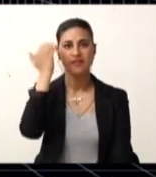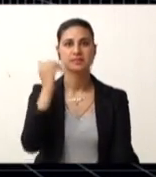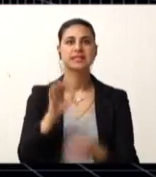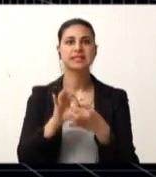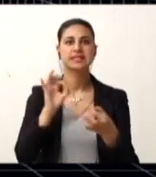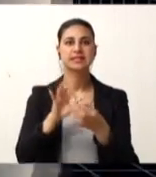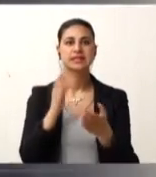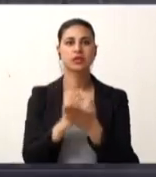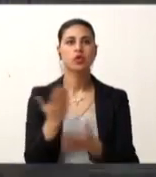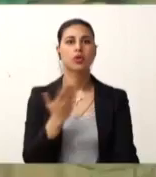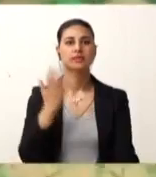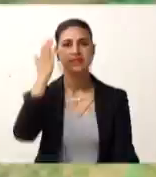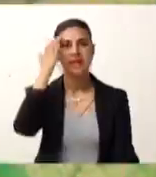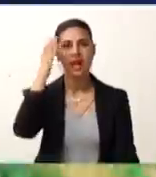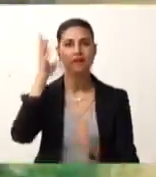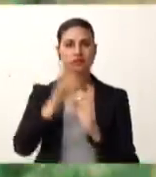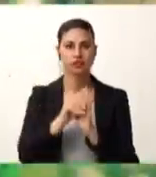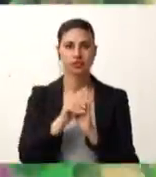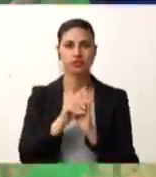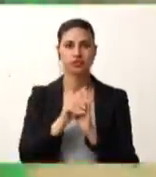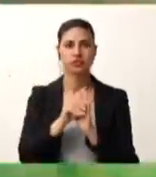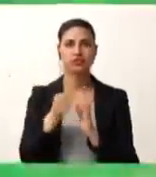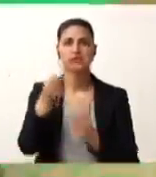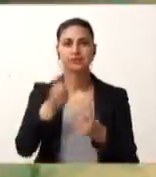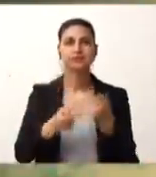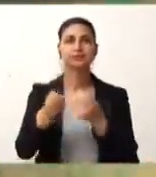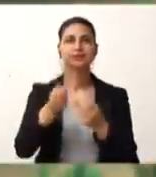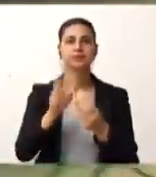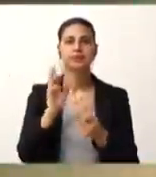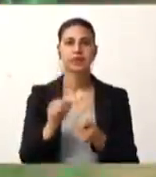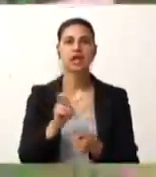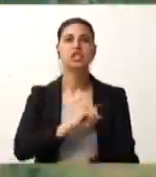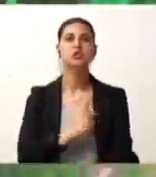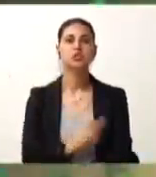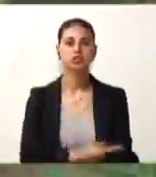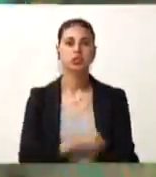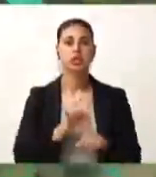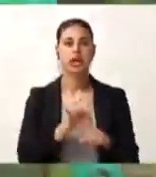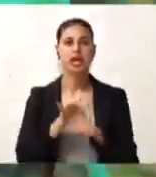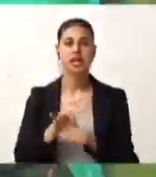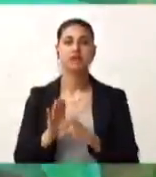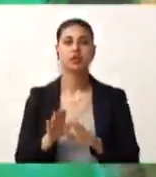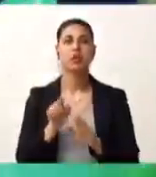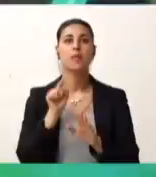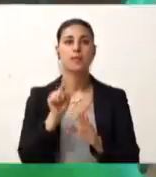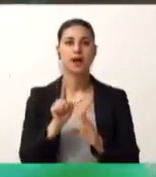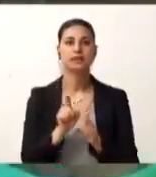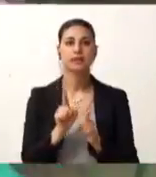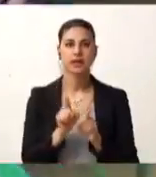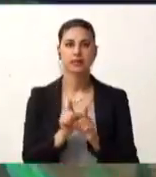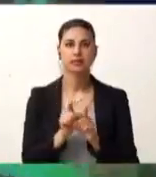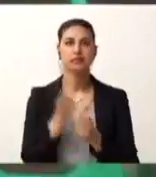ძარღვებია, რომელსაც თავის ტვინში თავზურგ ტვინის სითხე და იმუნური უჯრედები გადააქვს, ხოლო მას ეგრეთ